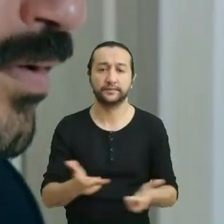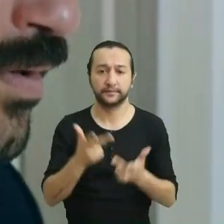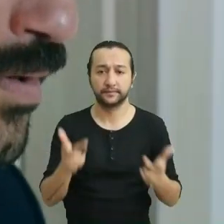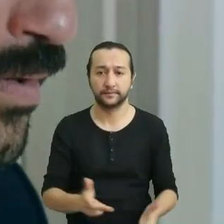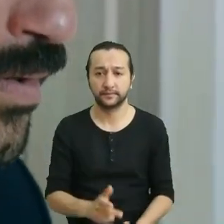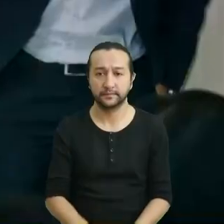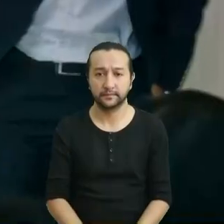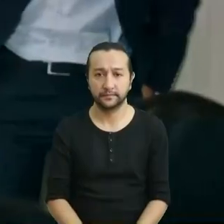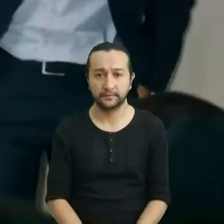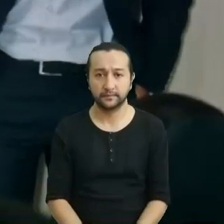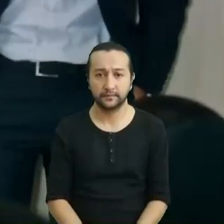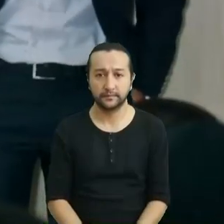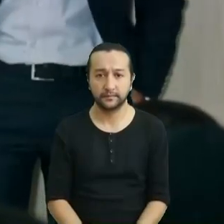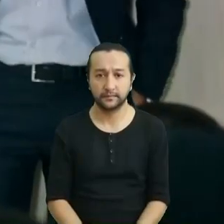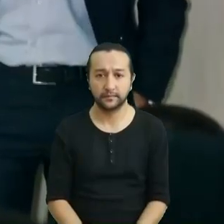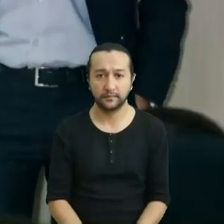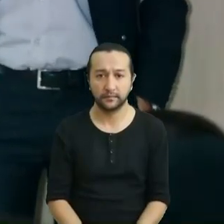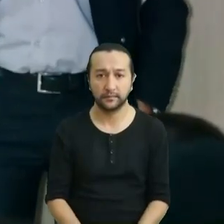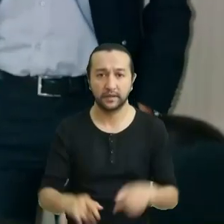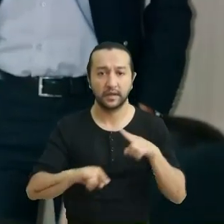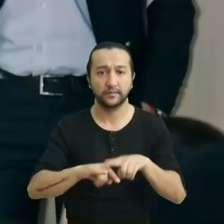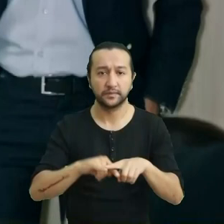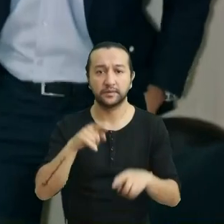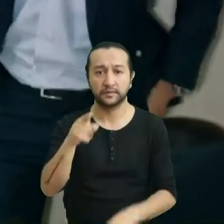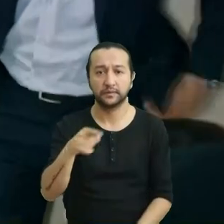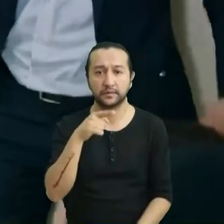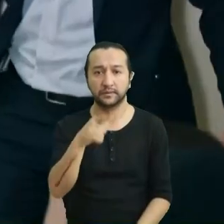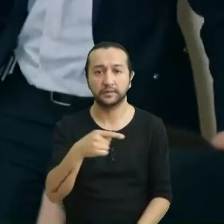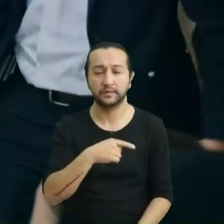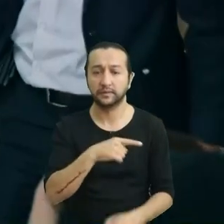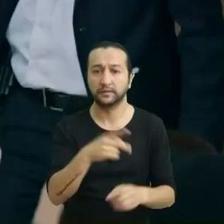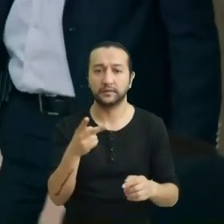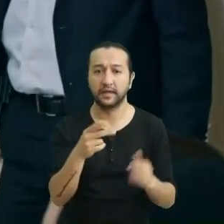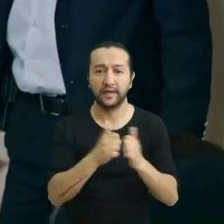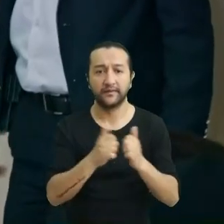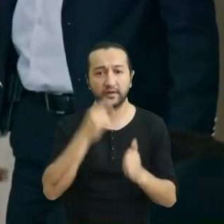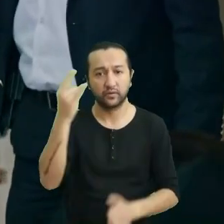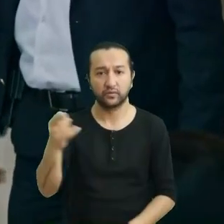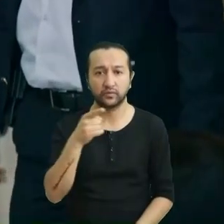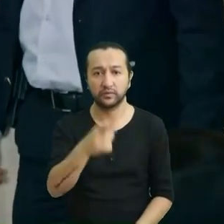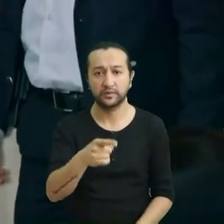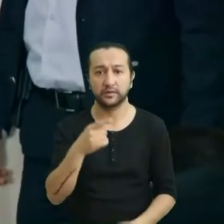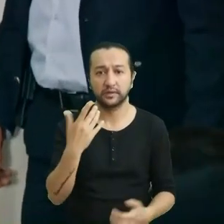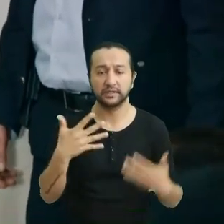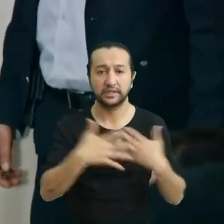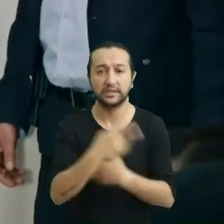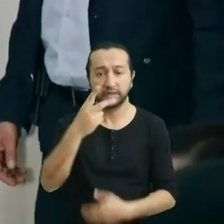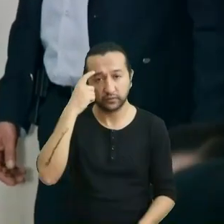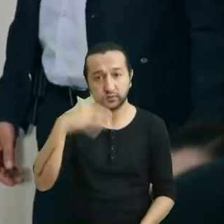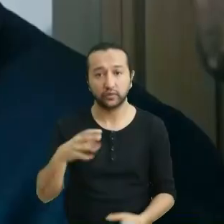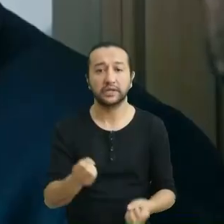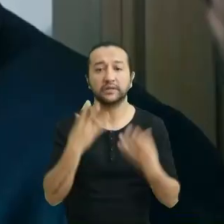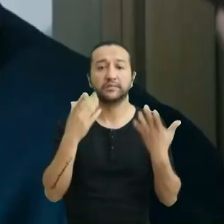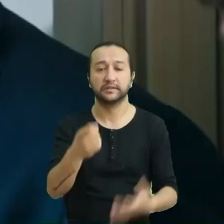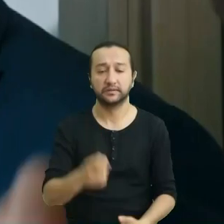Hamza sırtını duvara yasladı. Hamza, sen Aysel'i eve götür oğlum. Bir gecede iki şoku